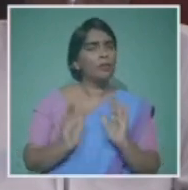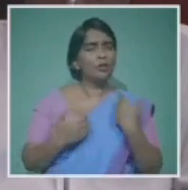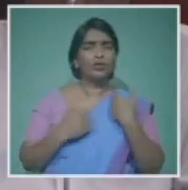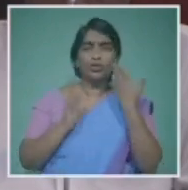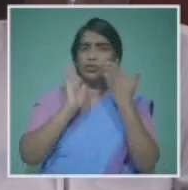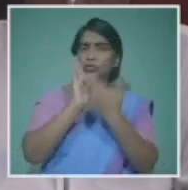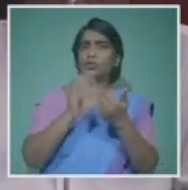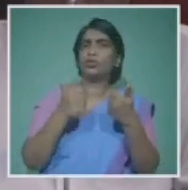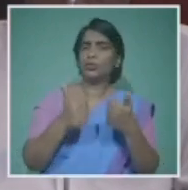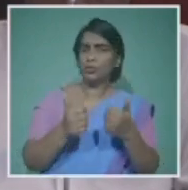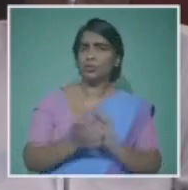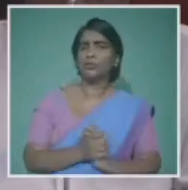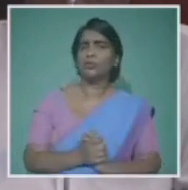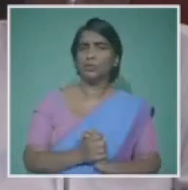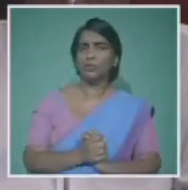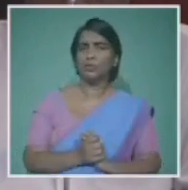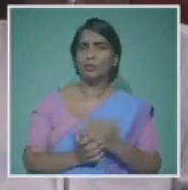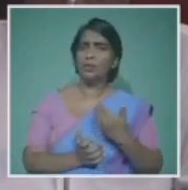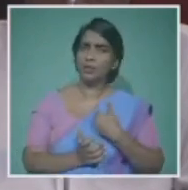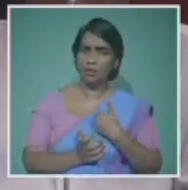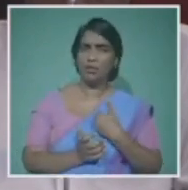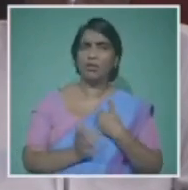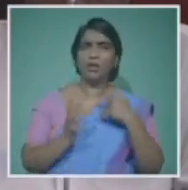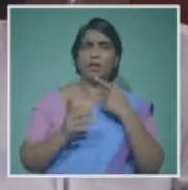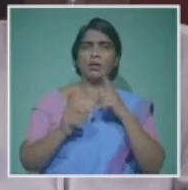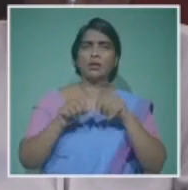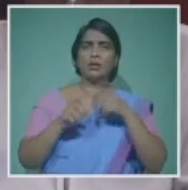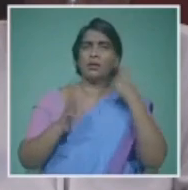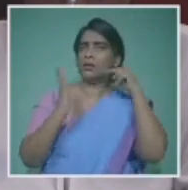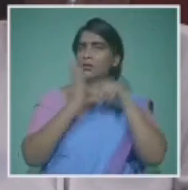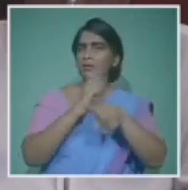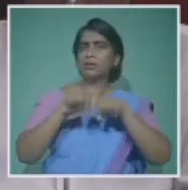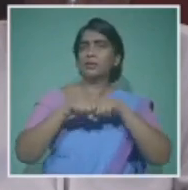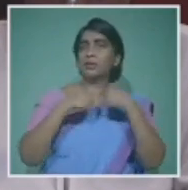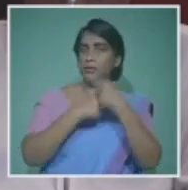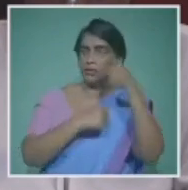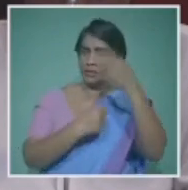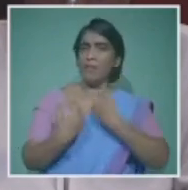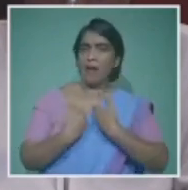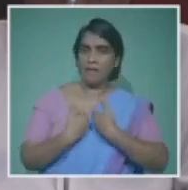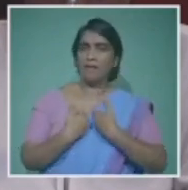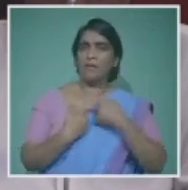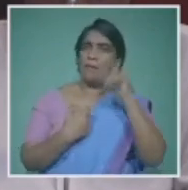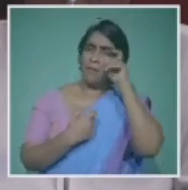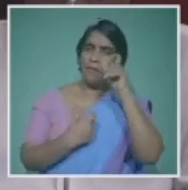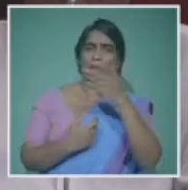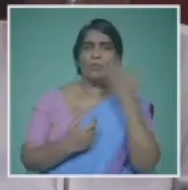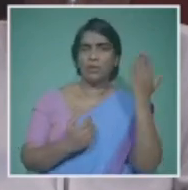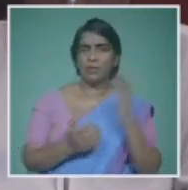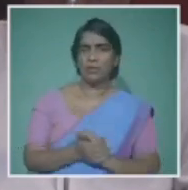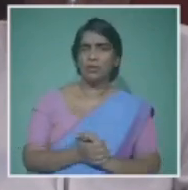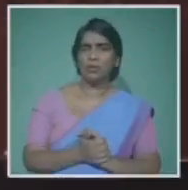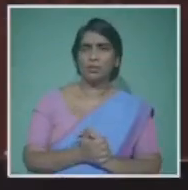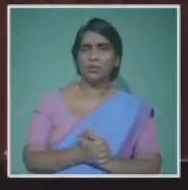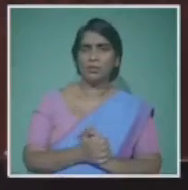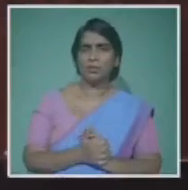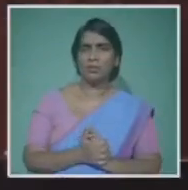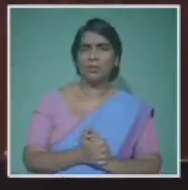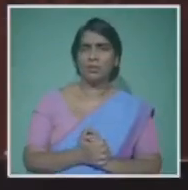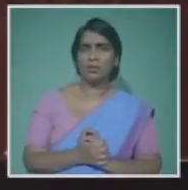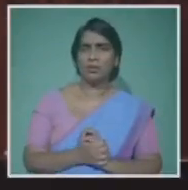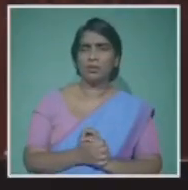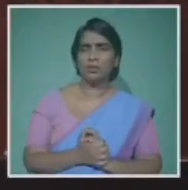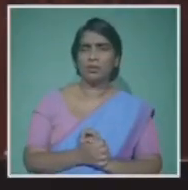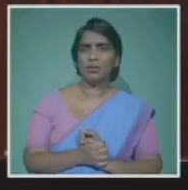දෙමු මගේ එක තියෙනවා ට්‍රාන්ස්පරන්සි ටෙස්ට් එකේ ඕඩර් කරනකොට බලන්න පුළුවන් ඔබතුමා එකතු වෙලා නීතිය වෙනස් කරලා දෙන්න මම දෙන්න